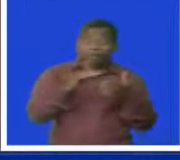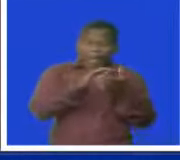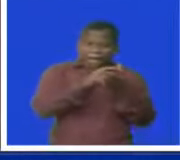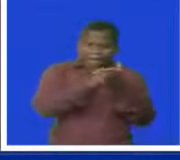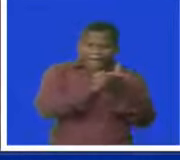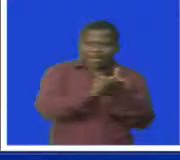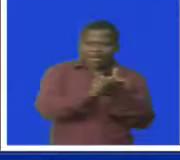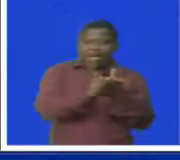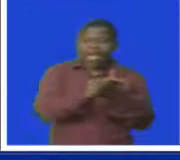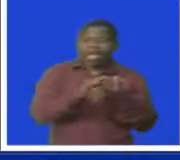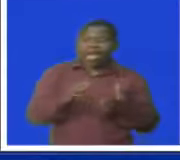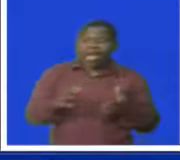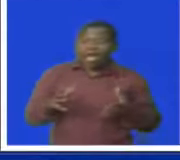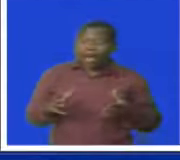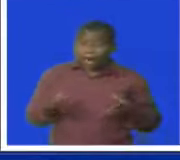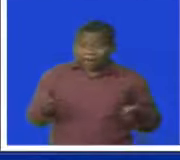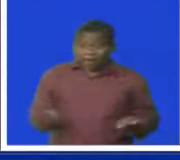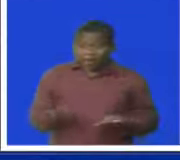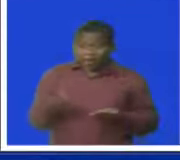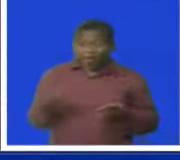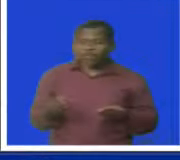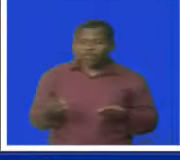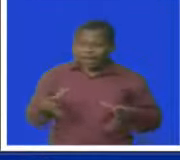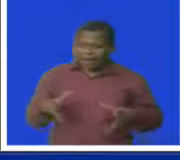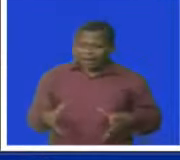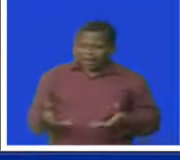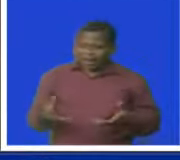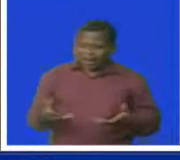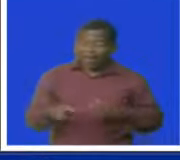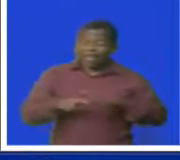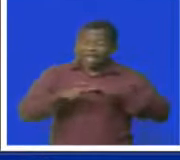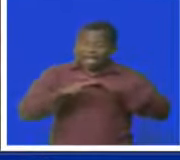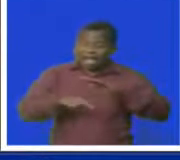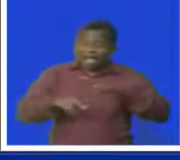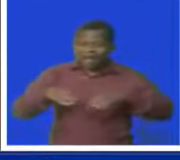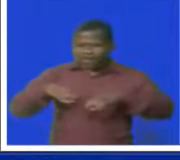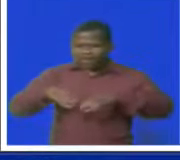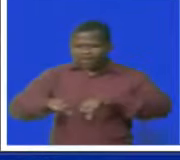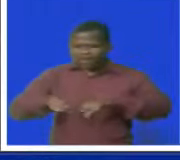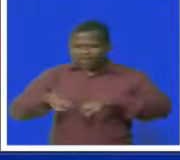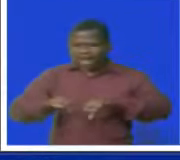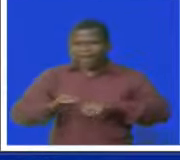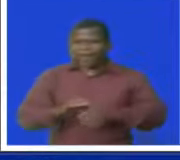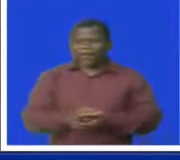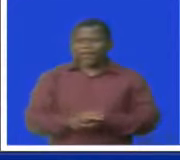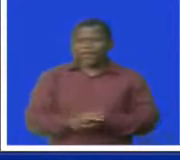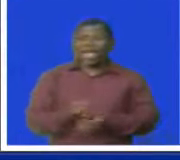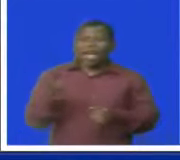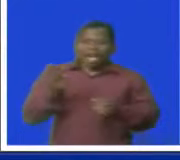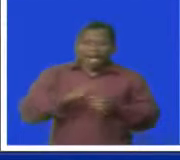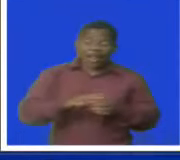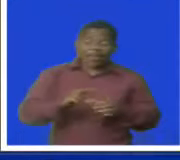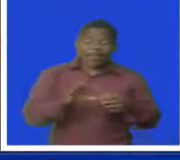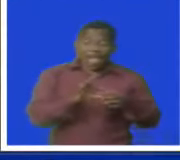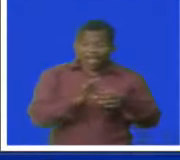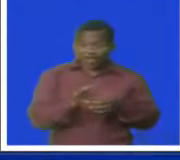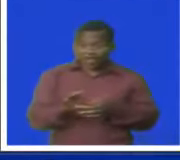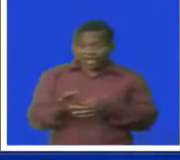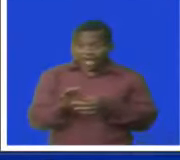kwalenkundla. Nxumalo ubonge netinhlangano letitimele letibambisa kakhulu lenkundla enzabeni